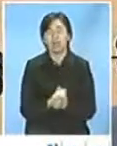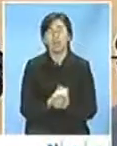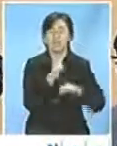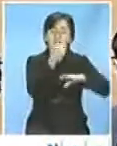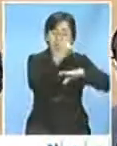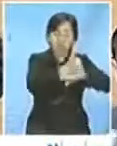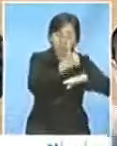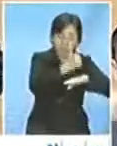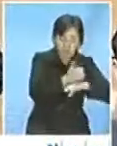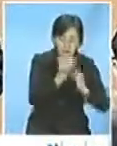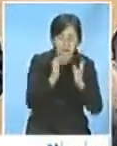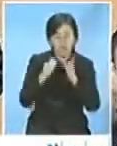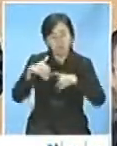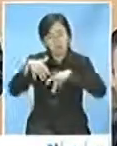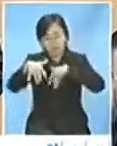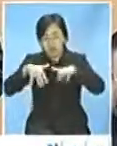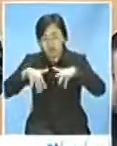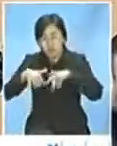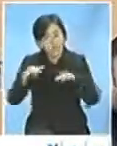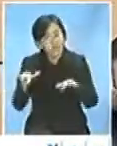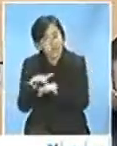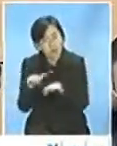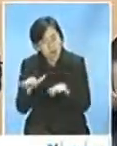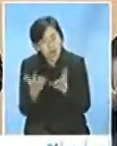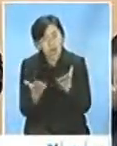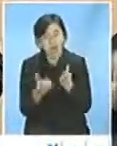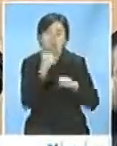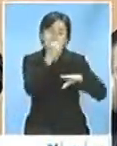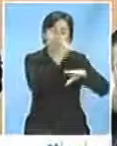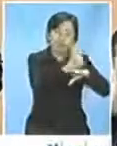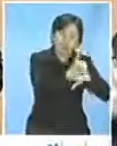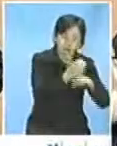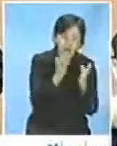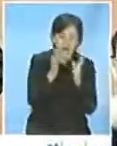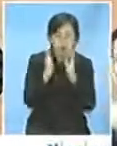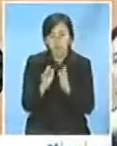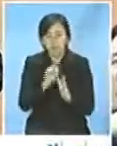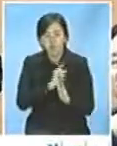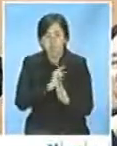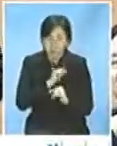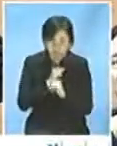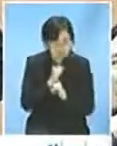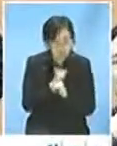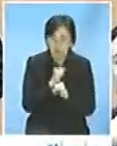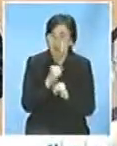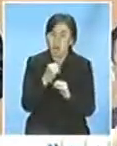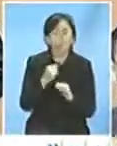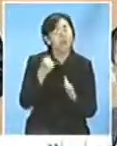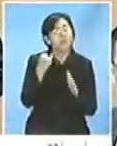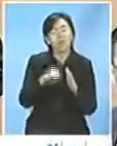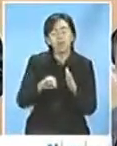าหรือไม่หัวหน้าจะเป็นลูกน้องหรือคนรับงานก็หลุดหมด